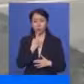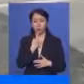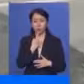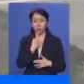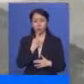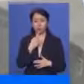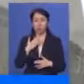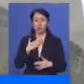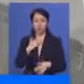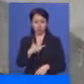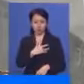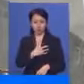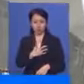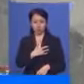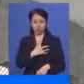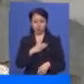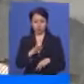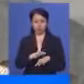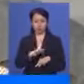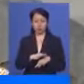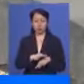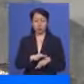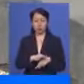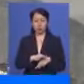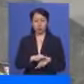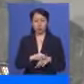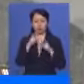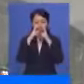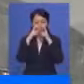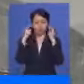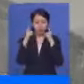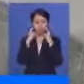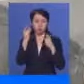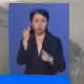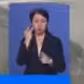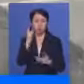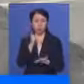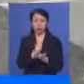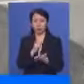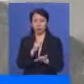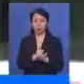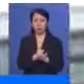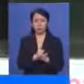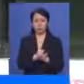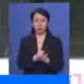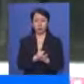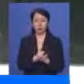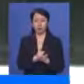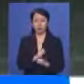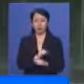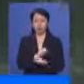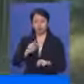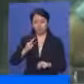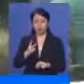я сердечник, да, перенес инфаркт. Но я не снимаю никогда маску, как где надо. Не допустить